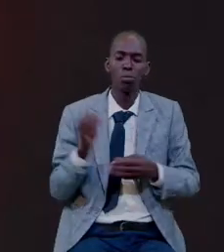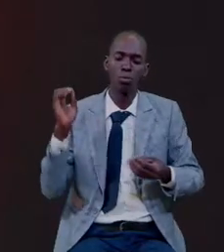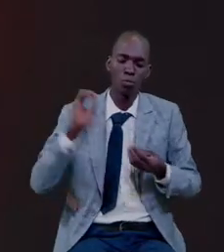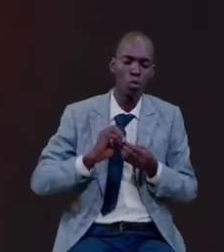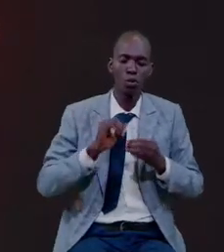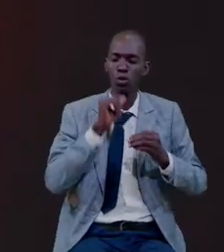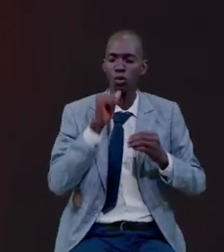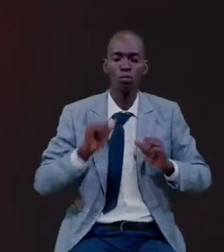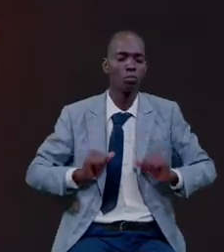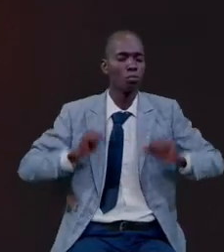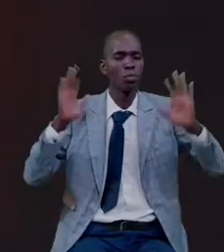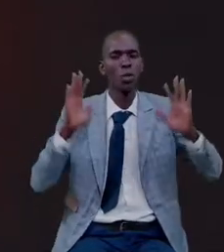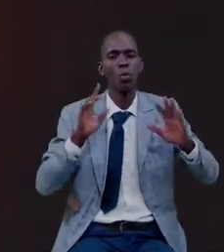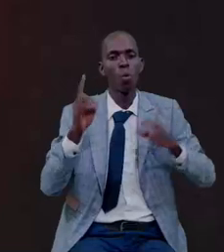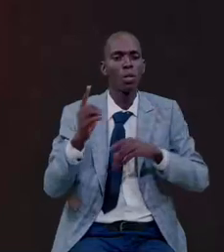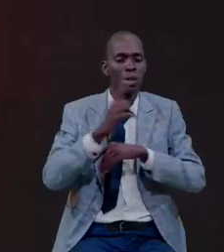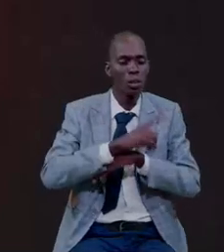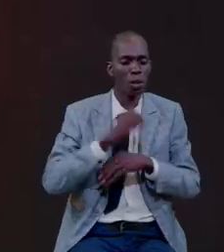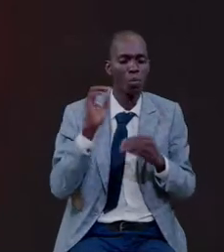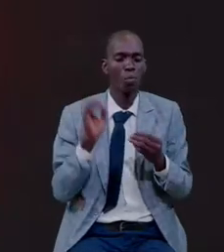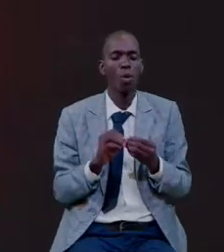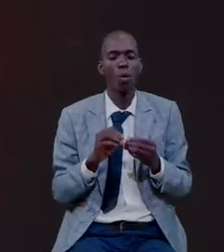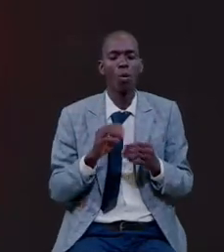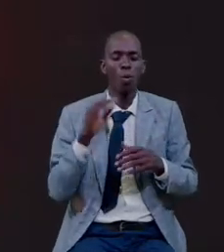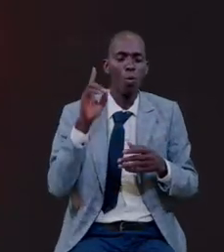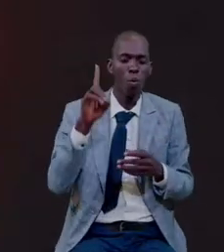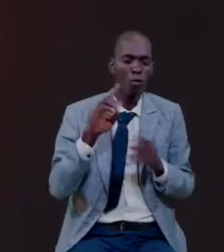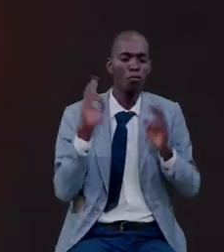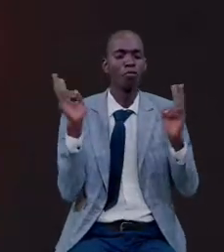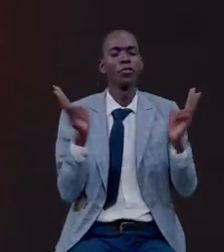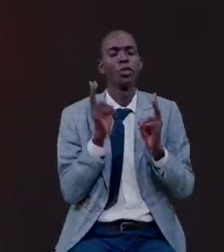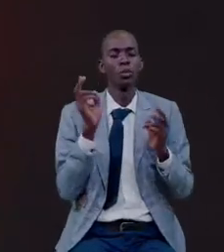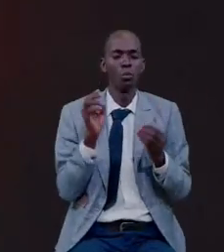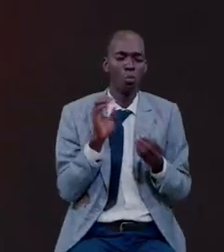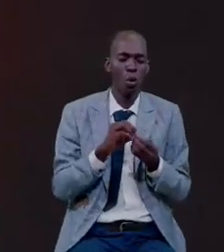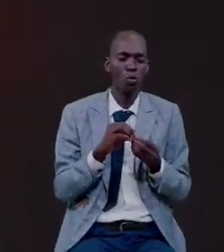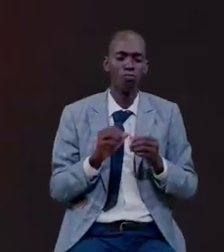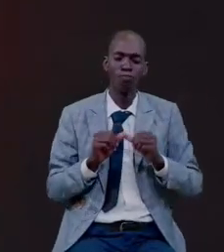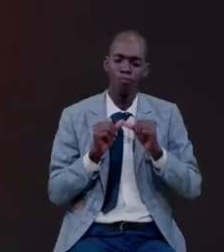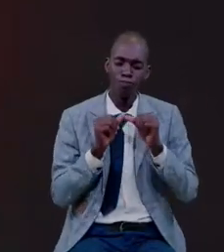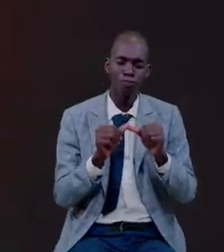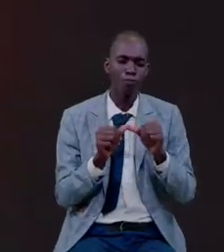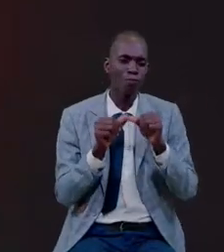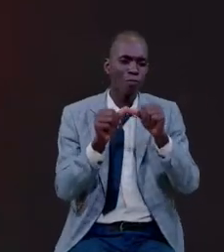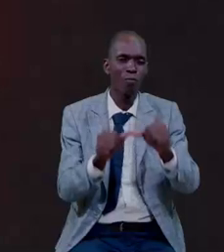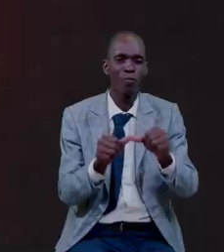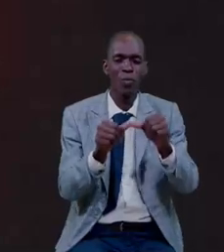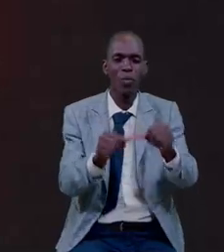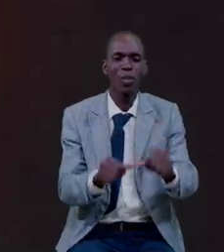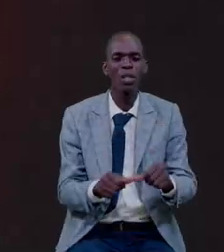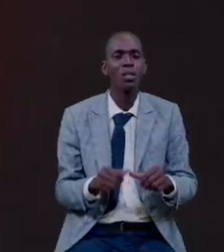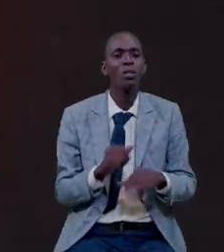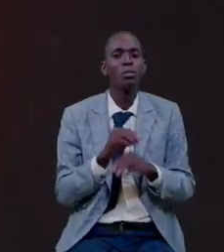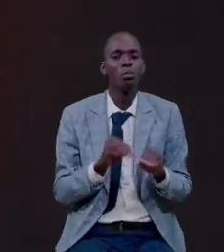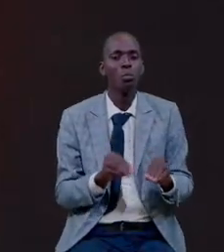la fois, un jour à la fois, une activité à la fois, une habitude à la fois. Alors vous êtes constant,